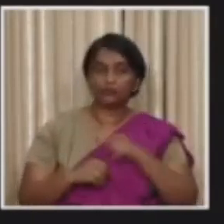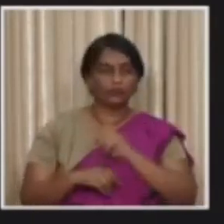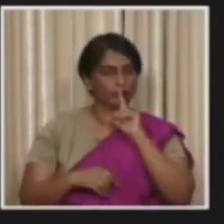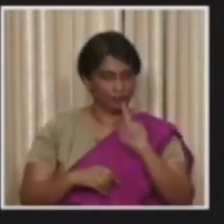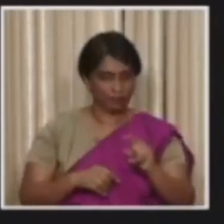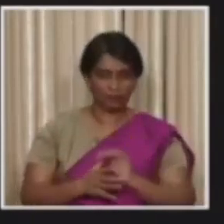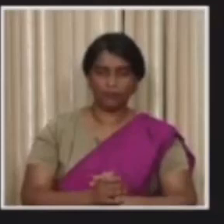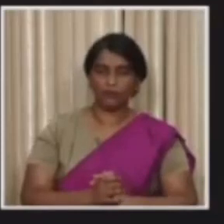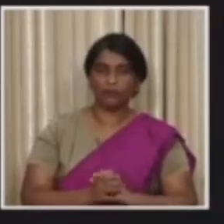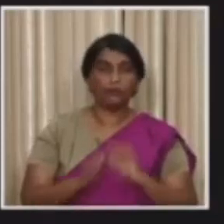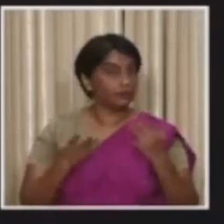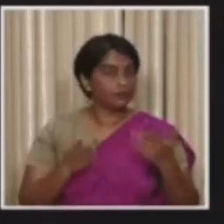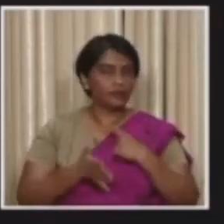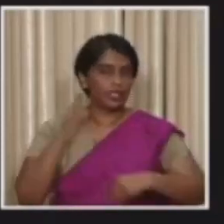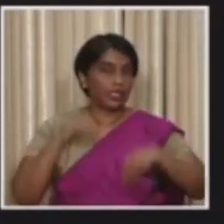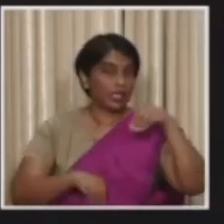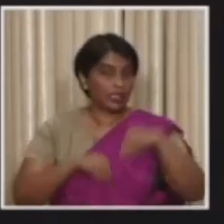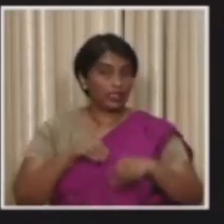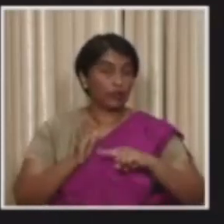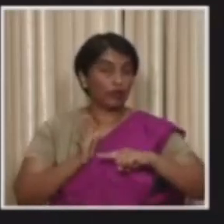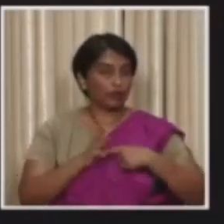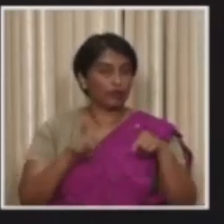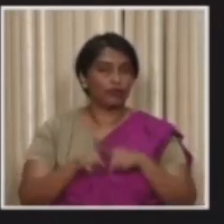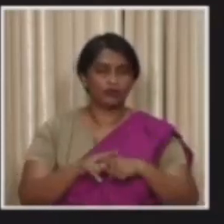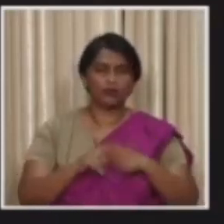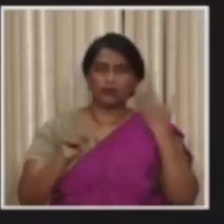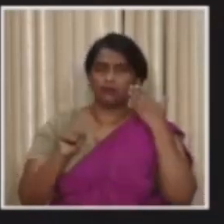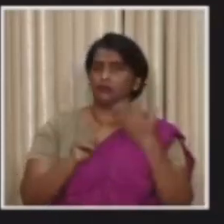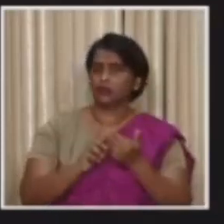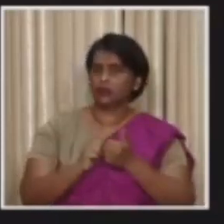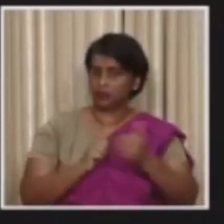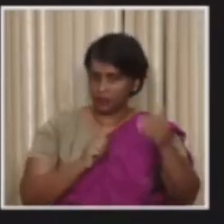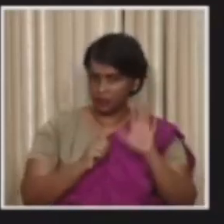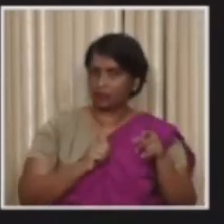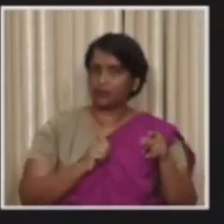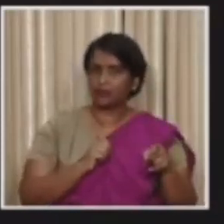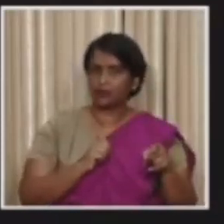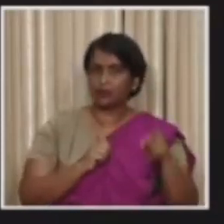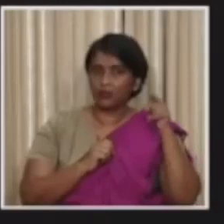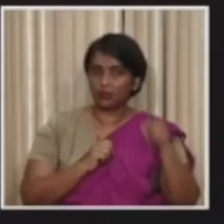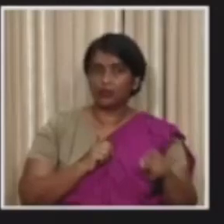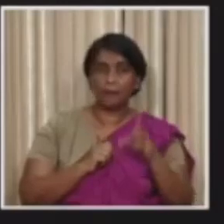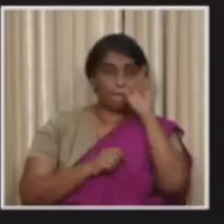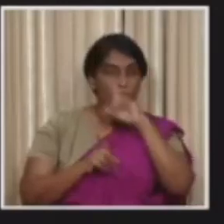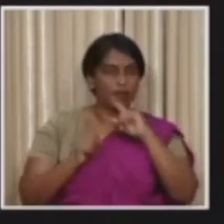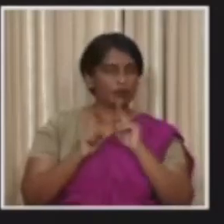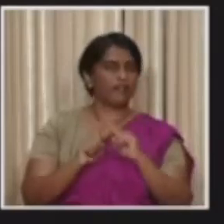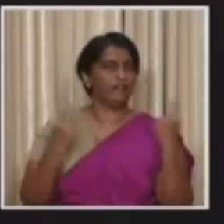අදහස් වෙන්නේ. නැත්තම් මේක දේශපාලන මෙවලමක් කරගෙන සටන් පාඩයක් කරගත්තයි කියලා මේකේ පාට වෙනස්